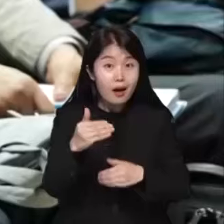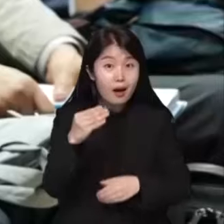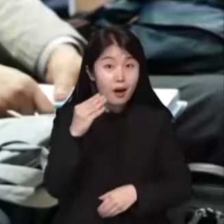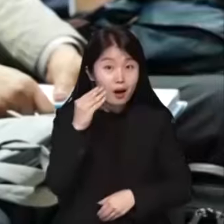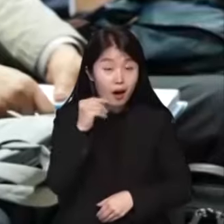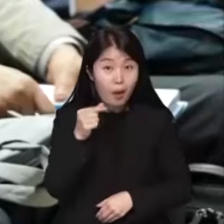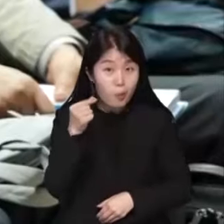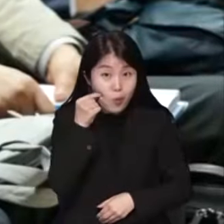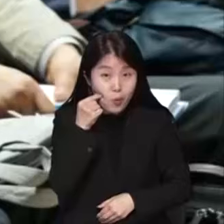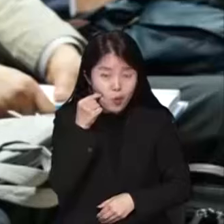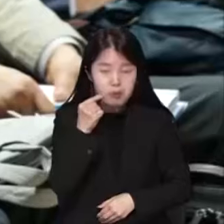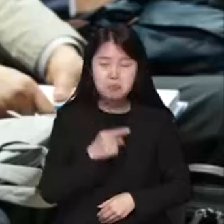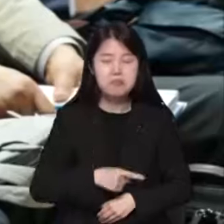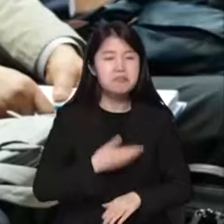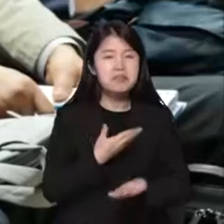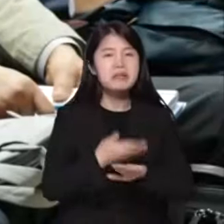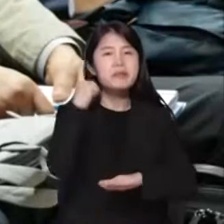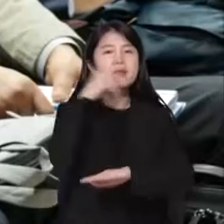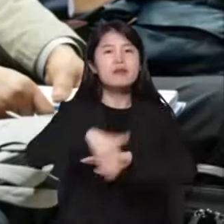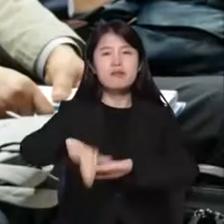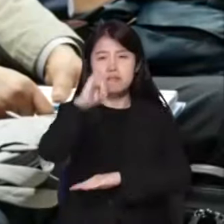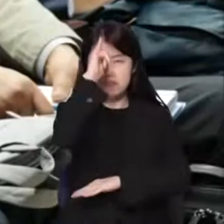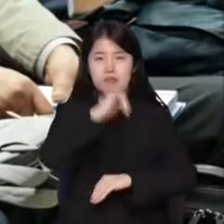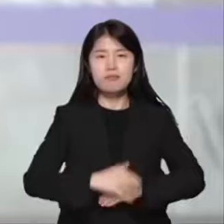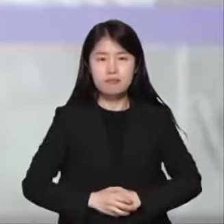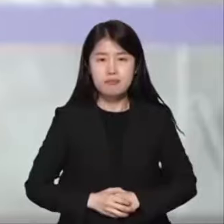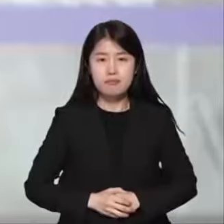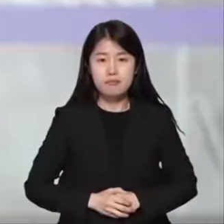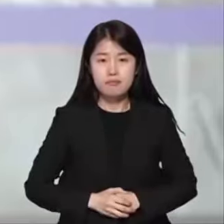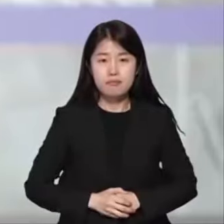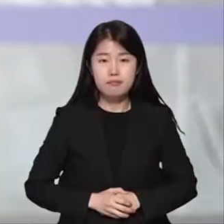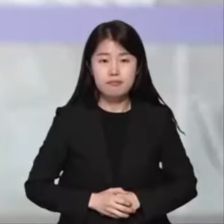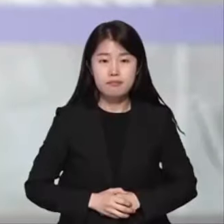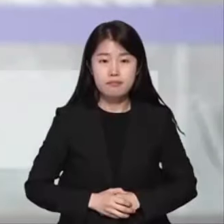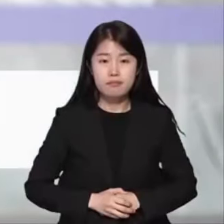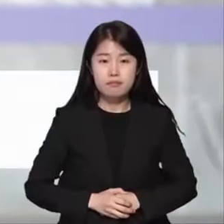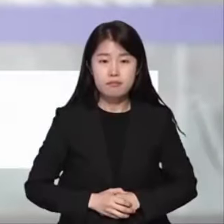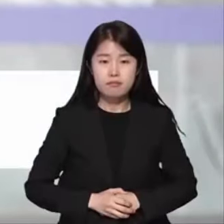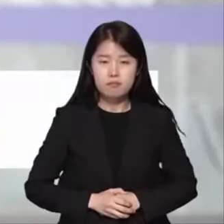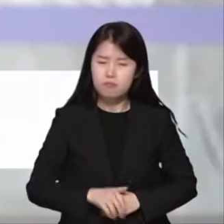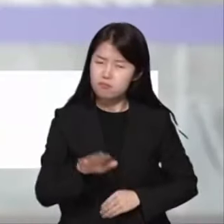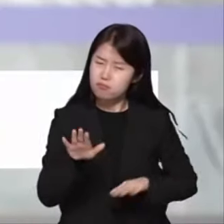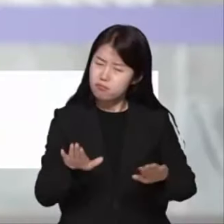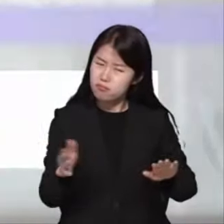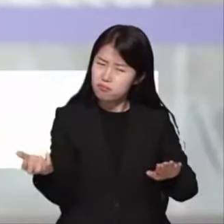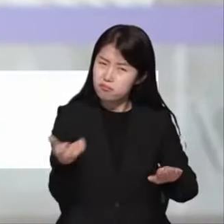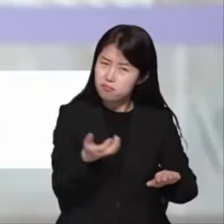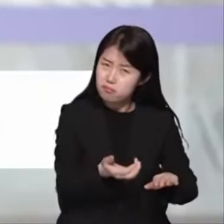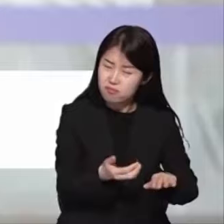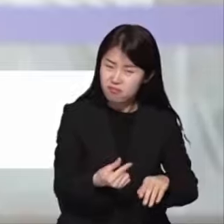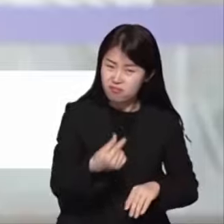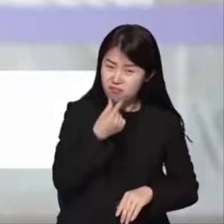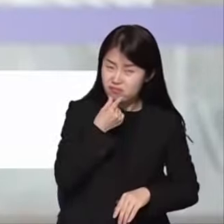대로 플랜 B를 가동하겠다는 뜻도 내비쳤습니다. 통합공항 하기 싫다? 그럼